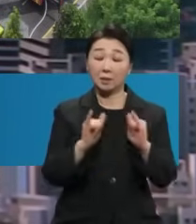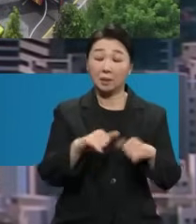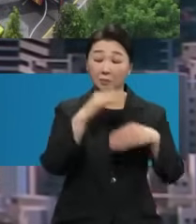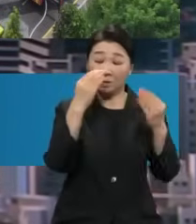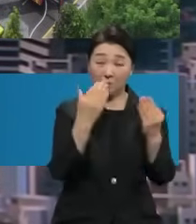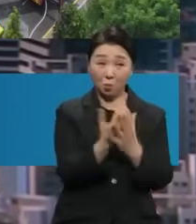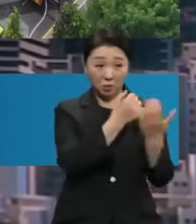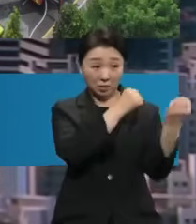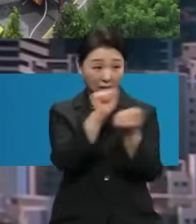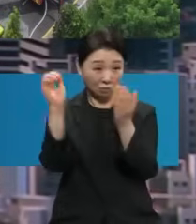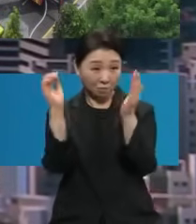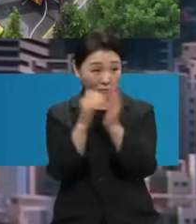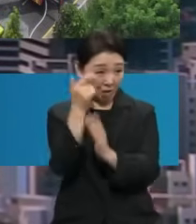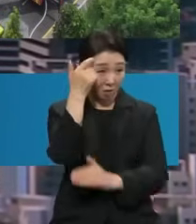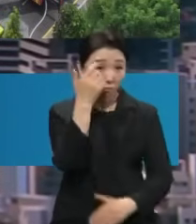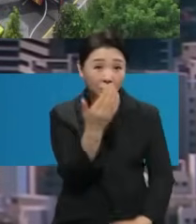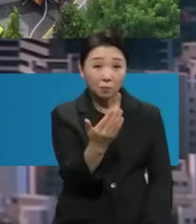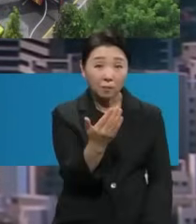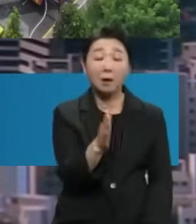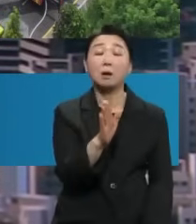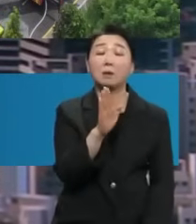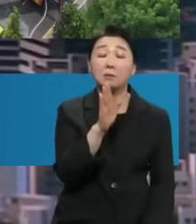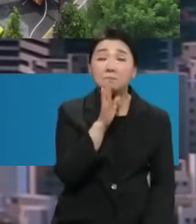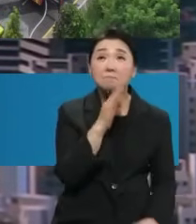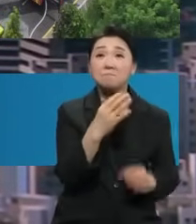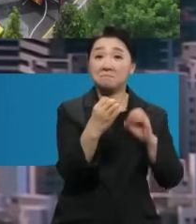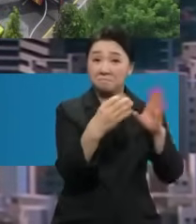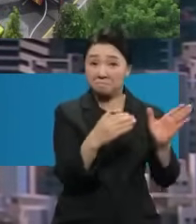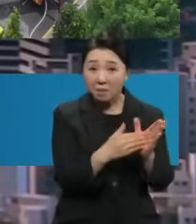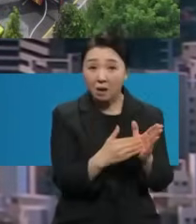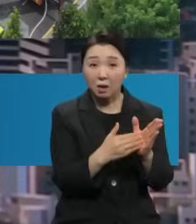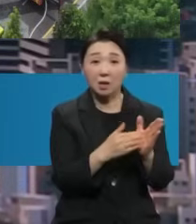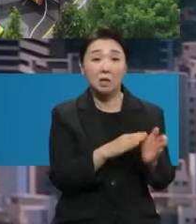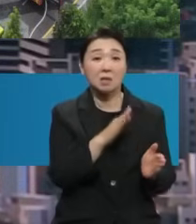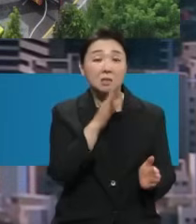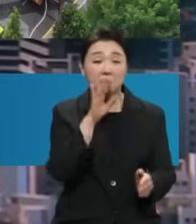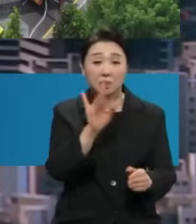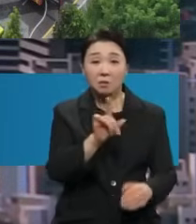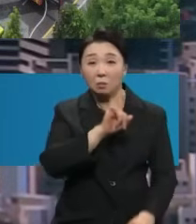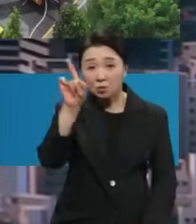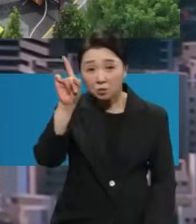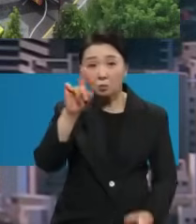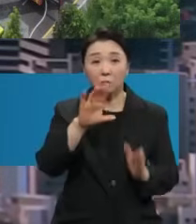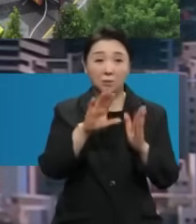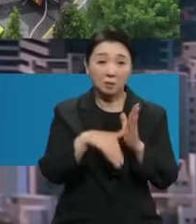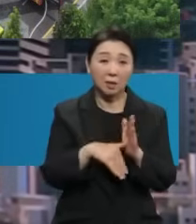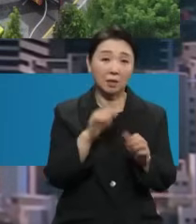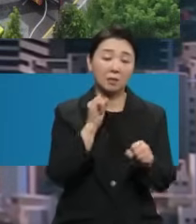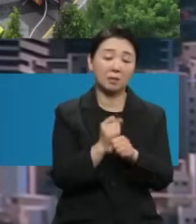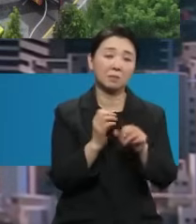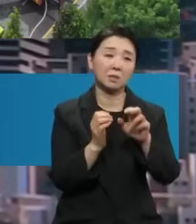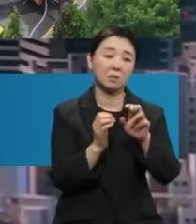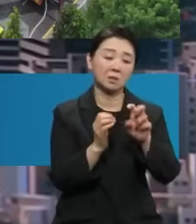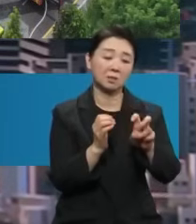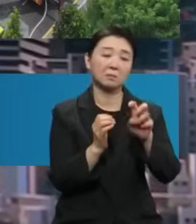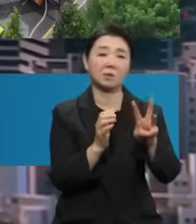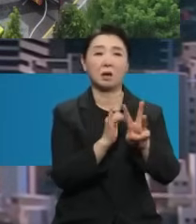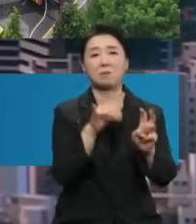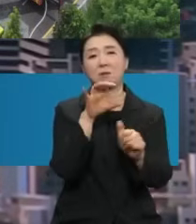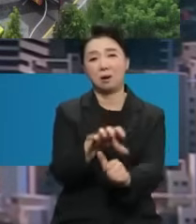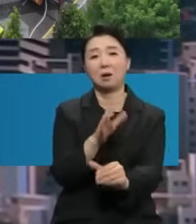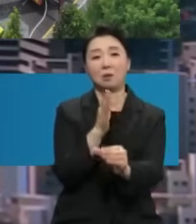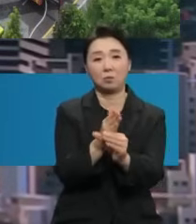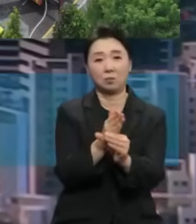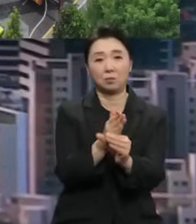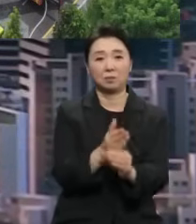다 나왔느냐는 질문에 그렇다고 답했지만 실제로는 첫 신고가 있던 순간에 이미 23명 갇혀